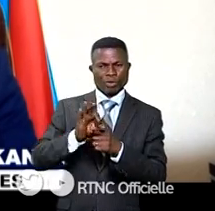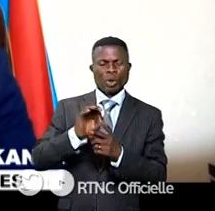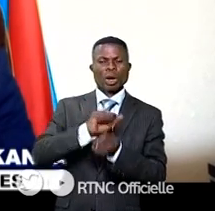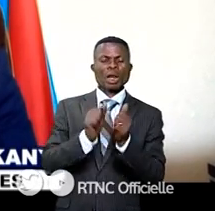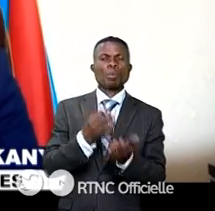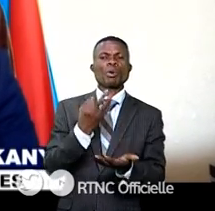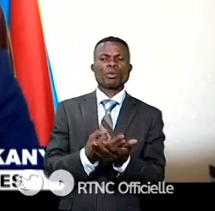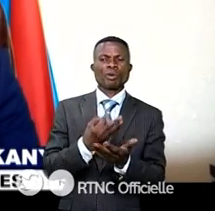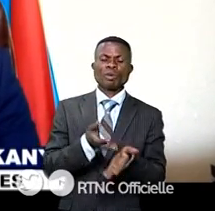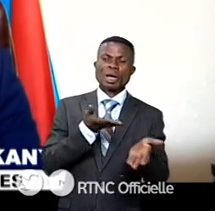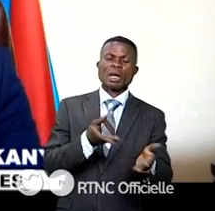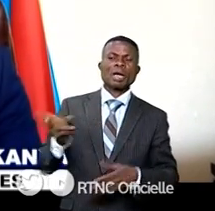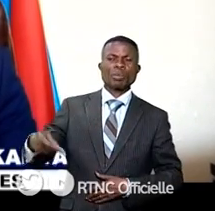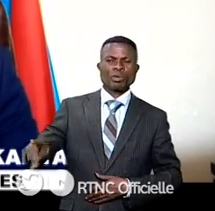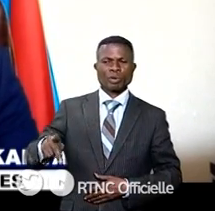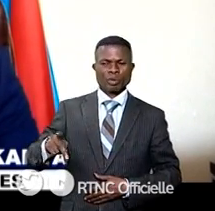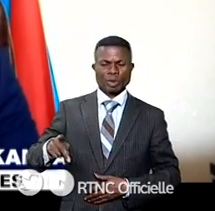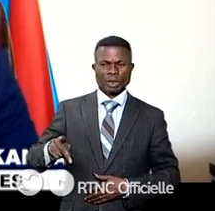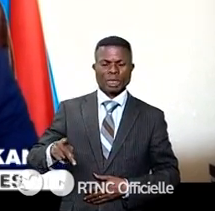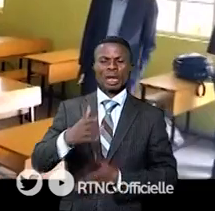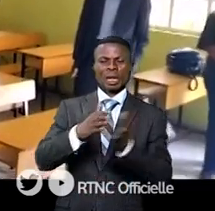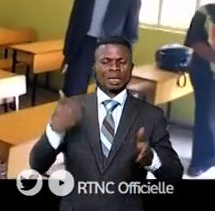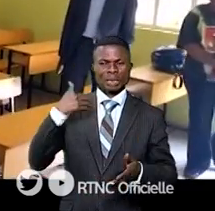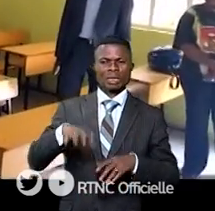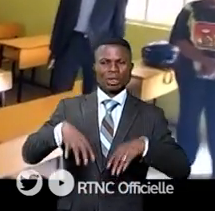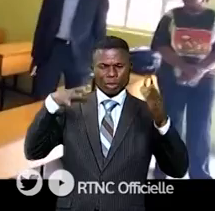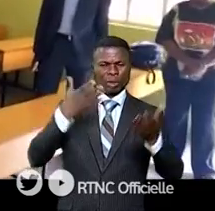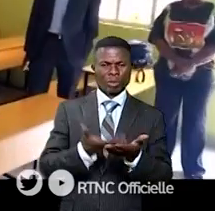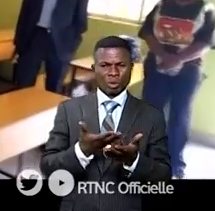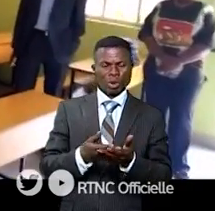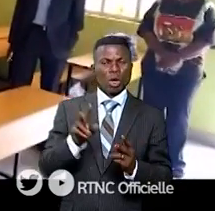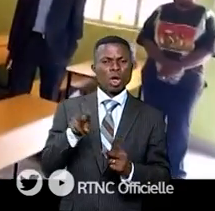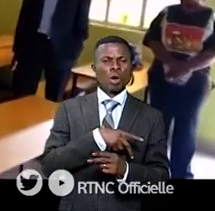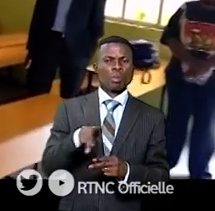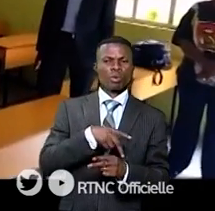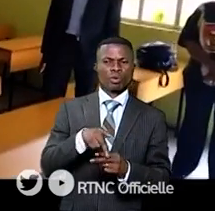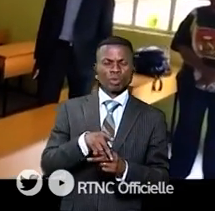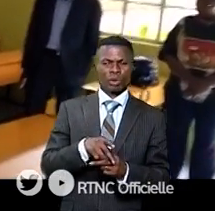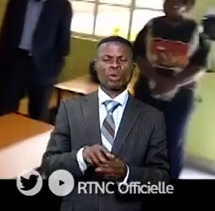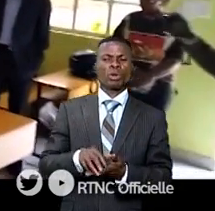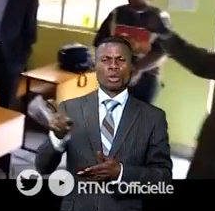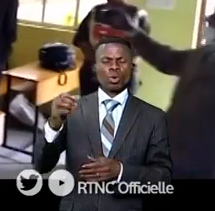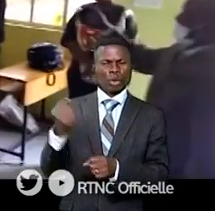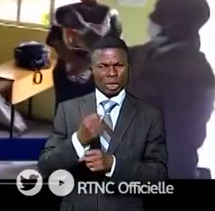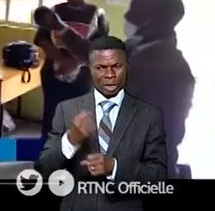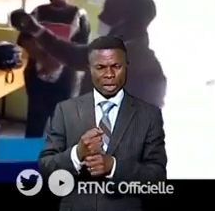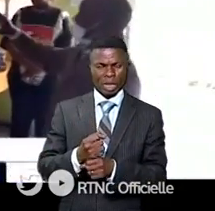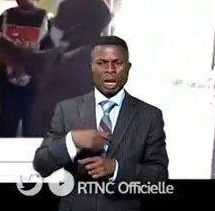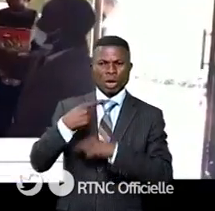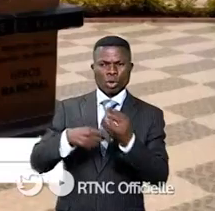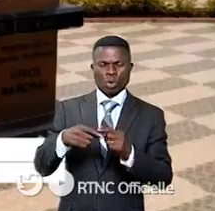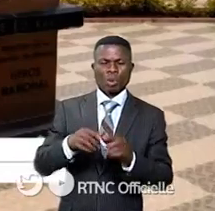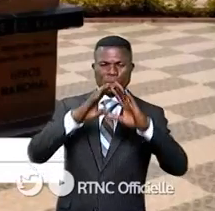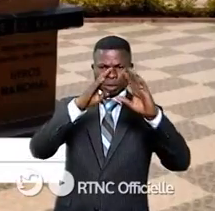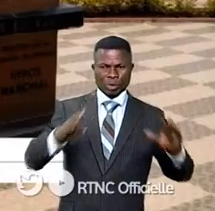pour permettre à la province de maximiser les recettes. De manière provisoire, l'ENF Kolwezi va fonctionner à partir des